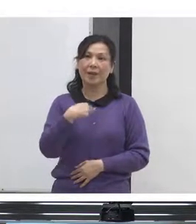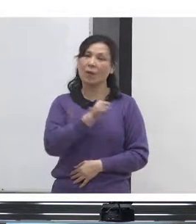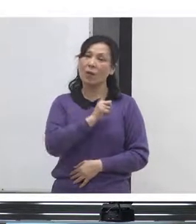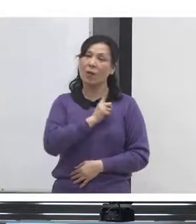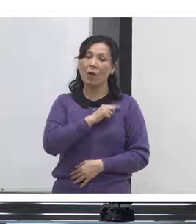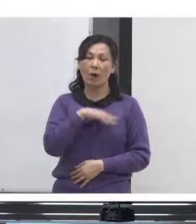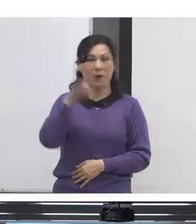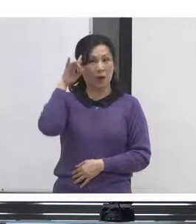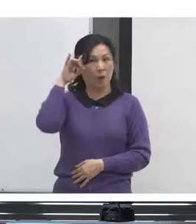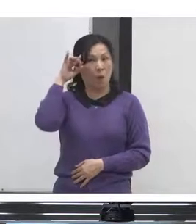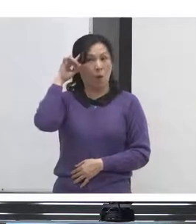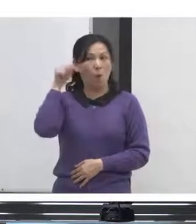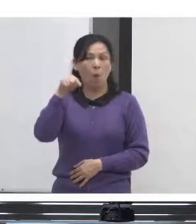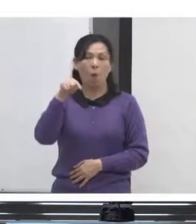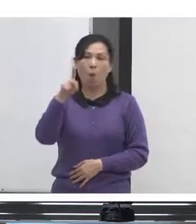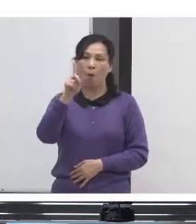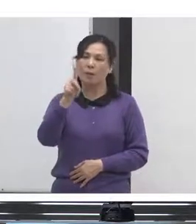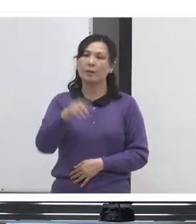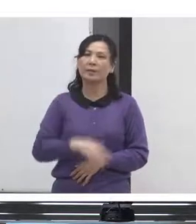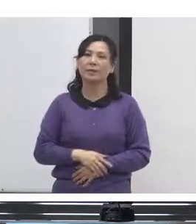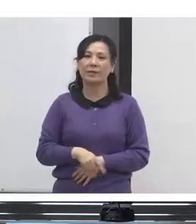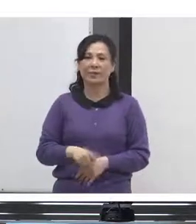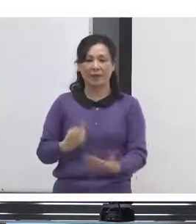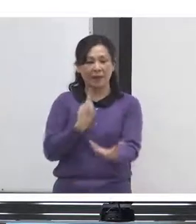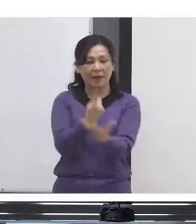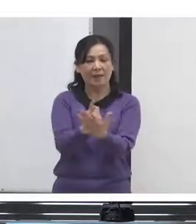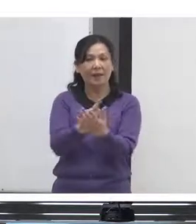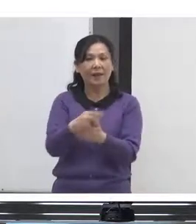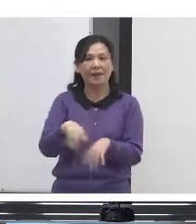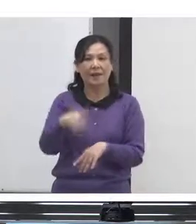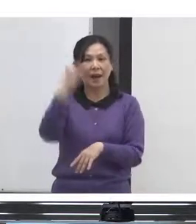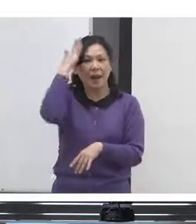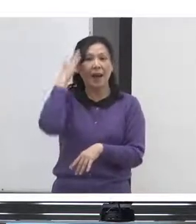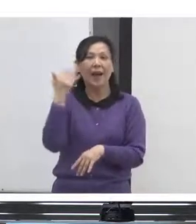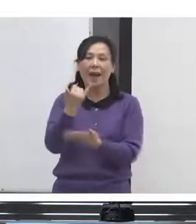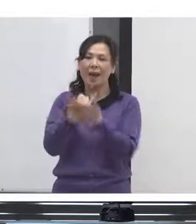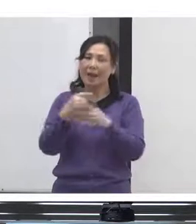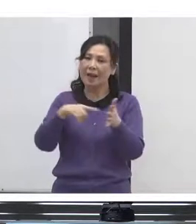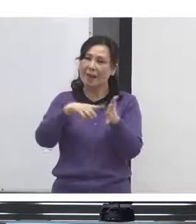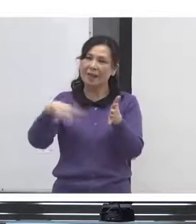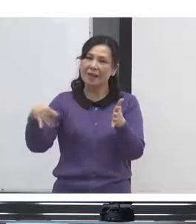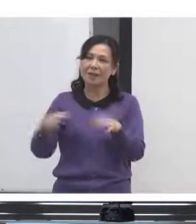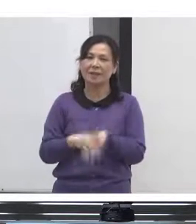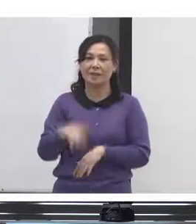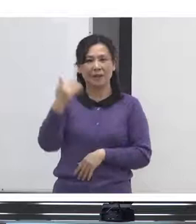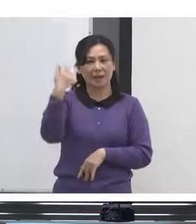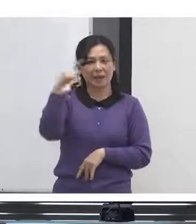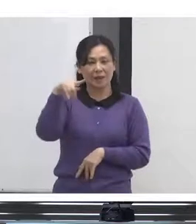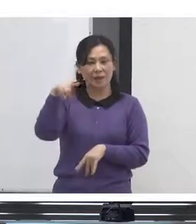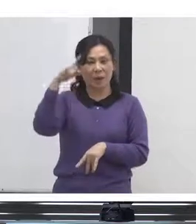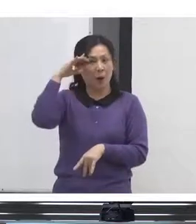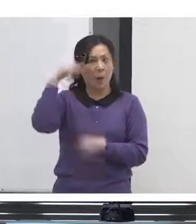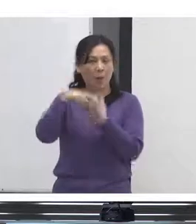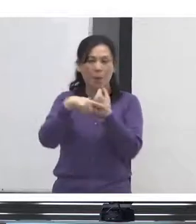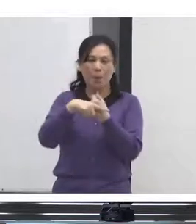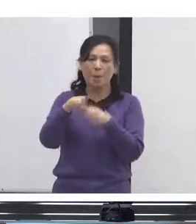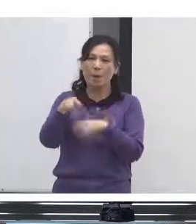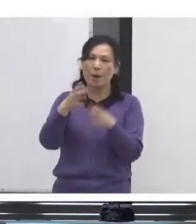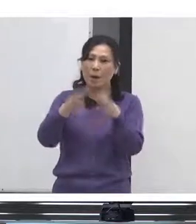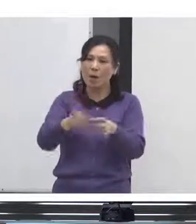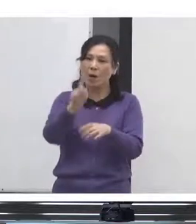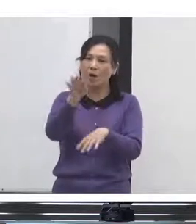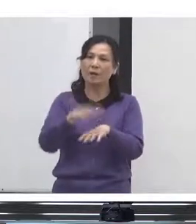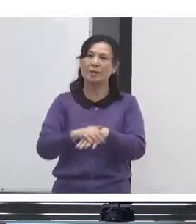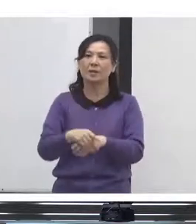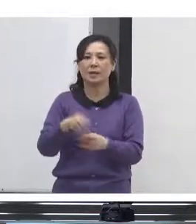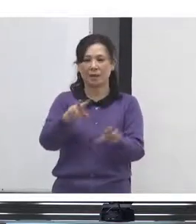是参加骇客松去开发了一个 Kepler-GL 的一个互动式地图。大家知道 Kepler-GL 它其实也是一个开源